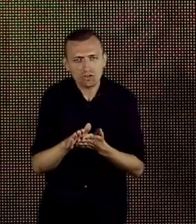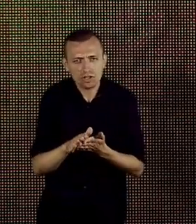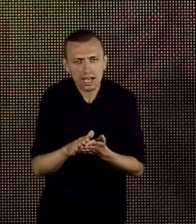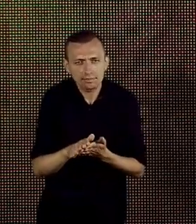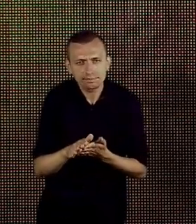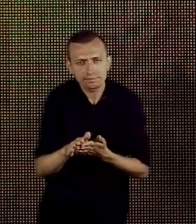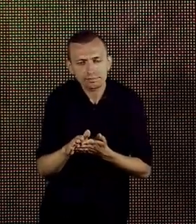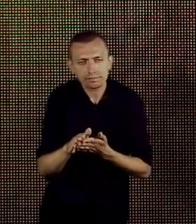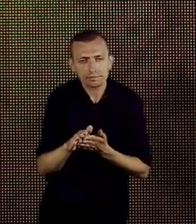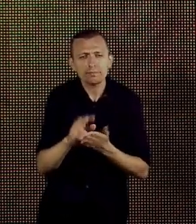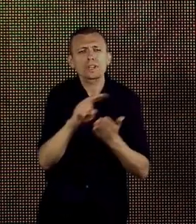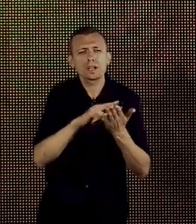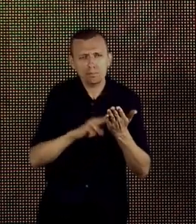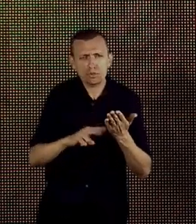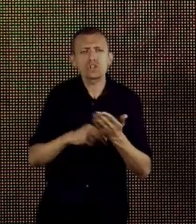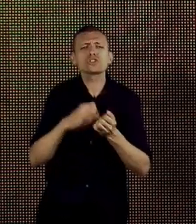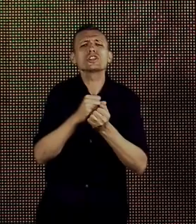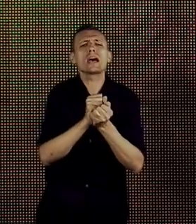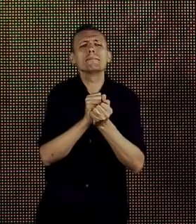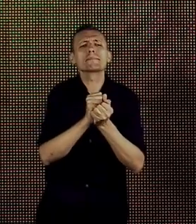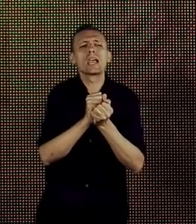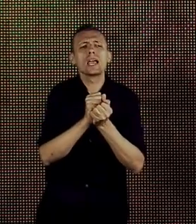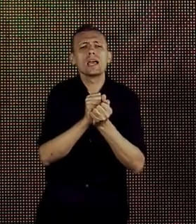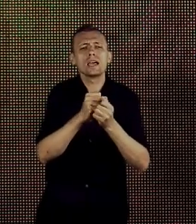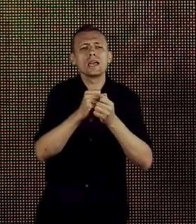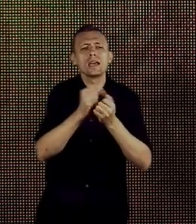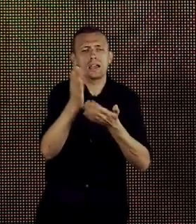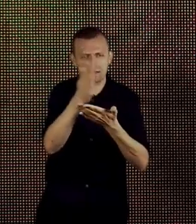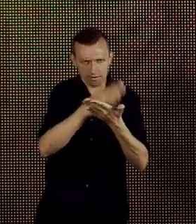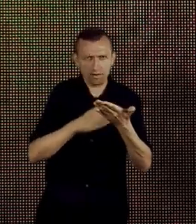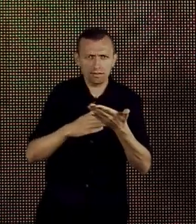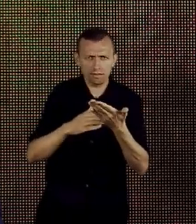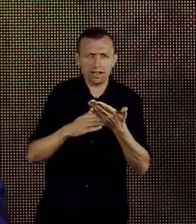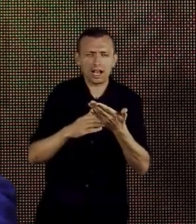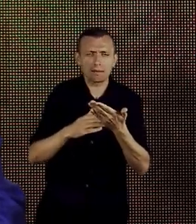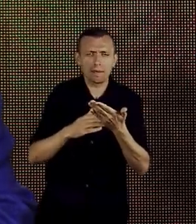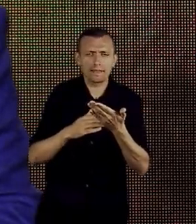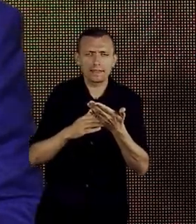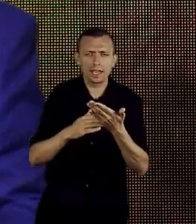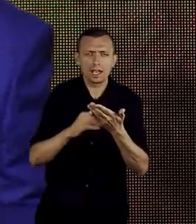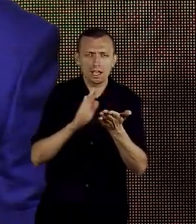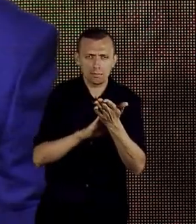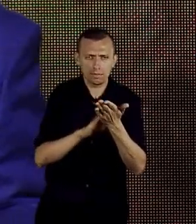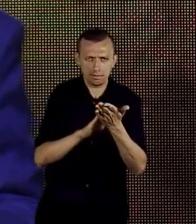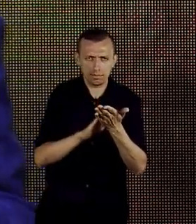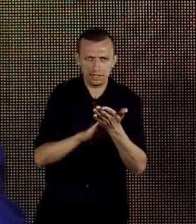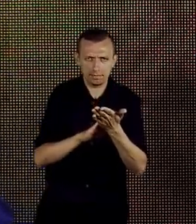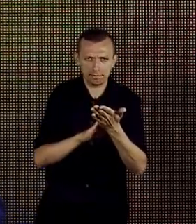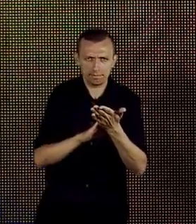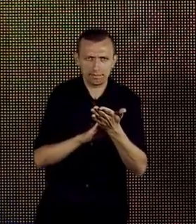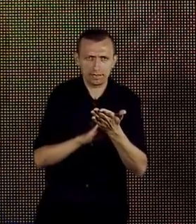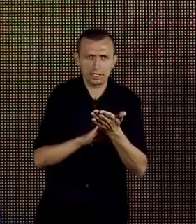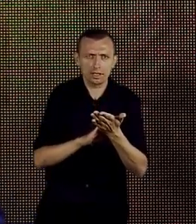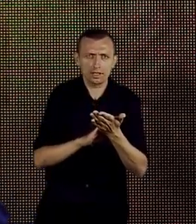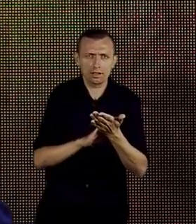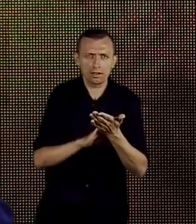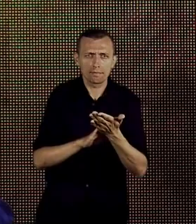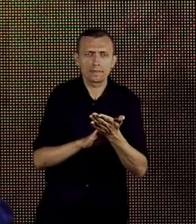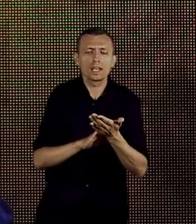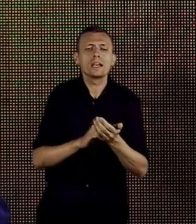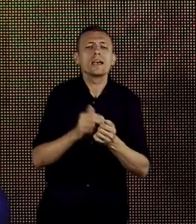żeby bardziej ubogacić i otworzyć przed nami prawdę Bożego Słowa. Będziemy uczyć się od